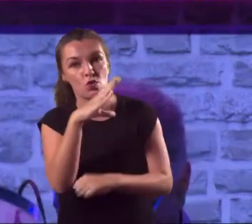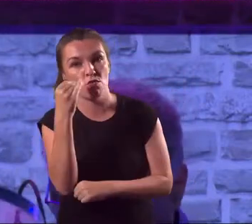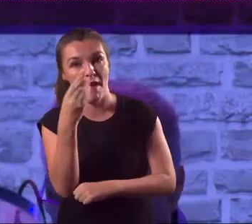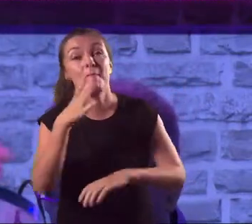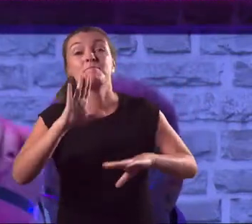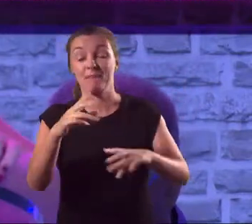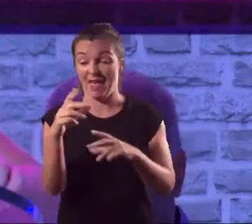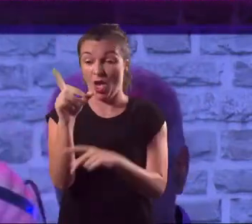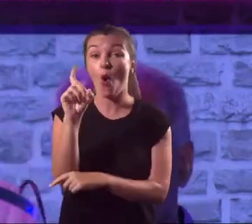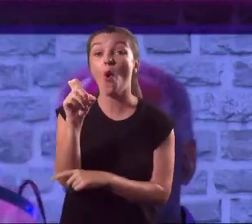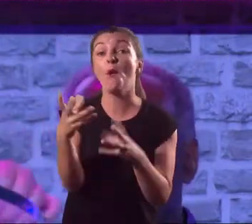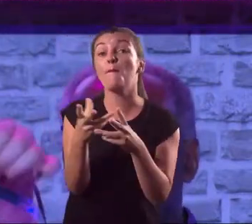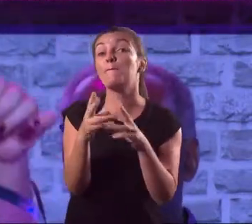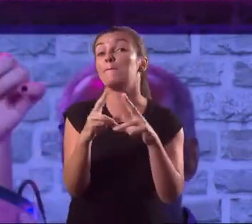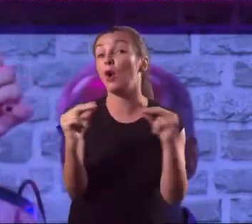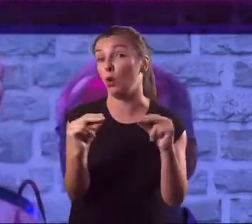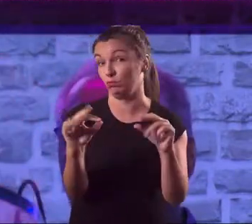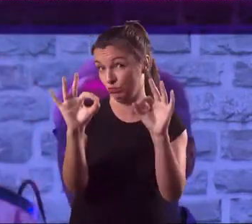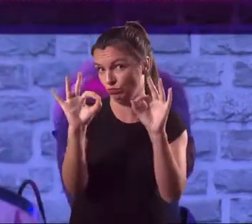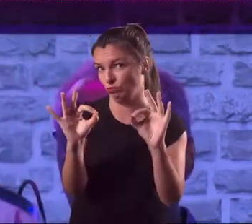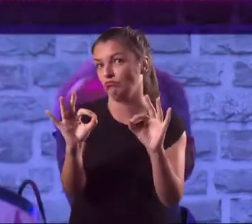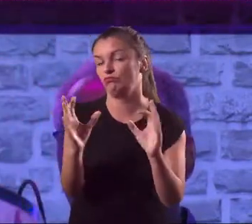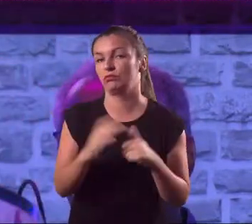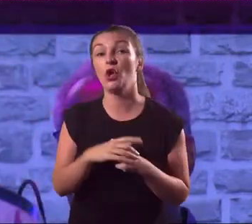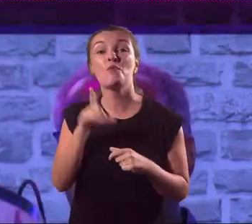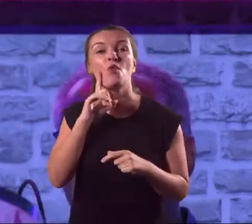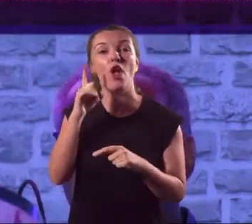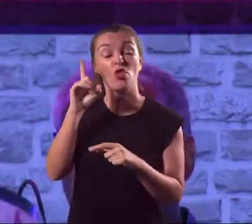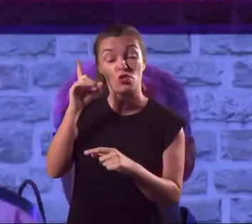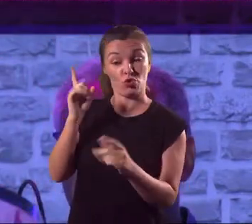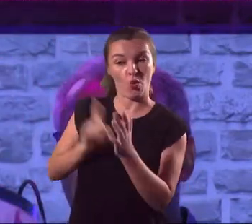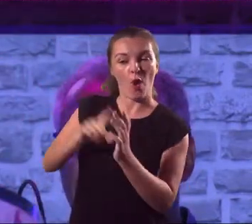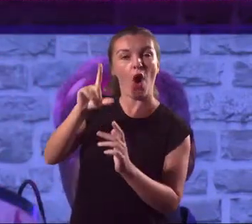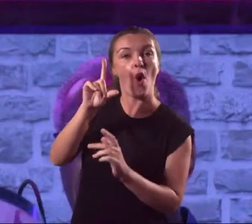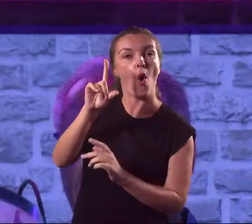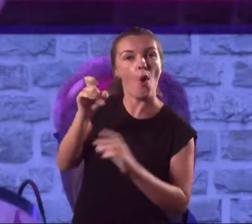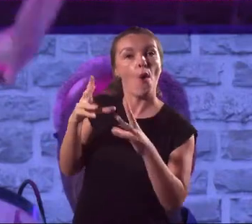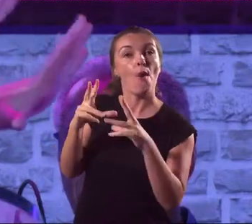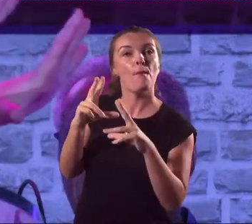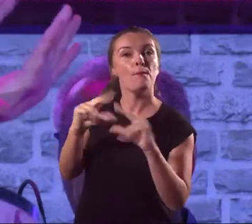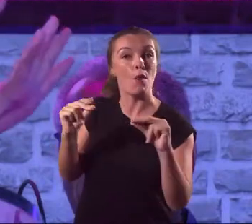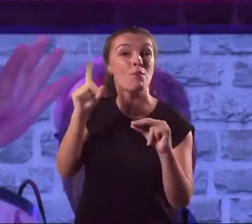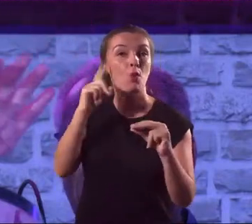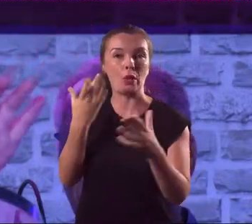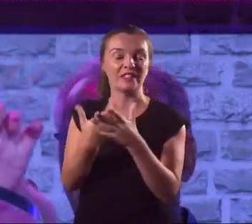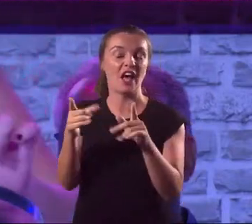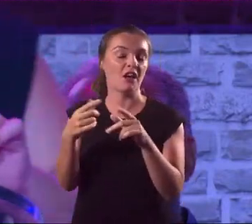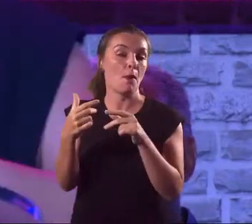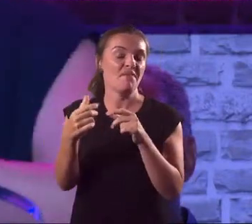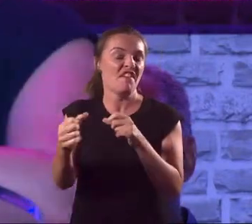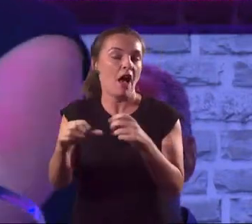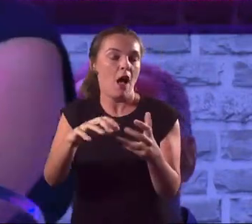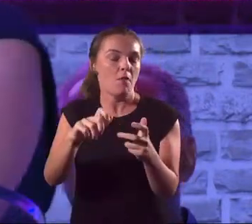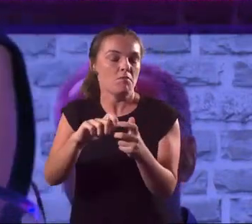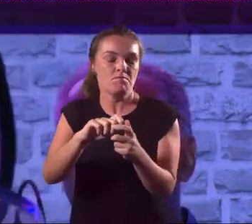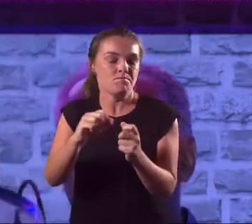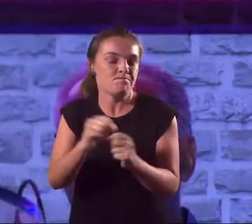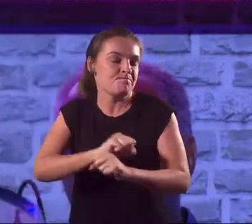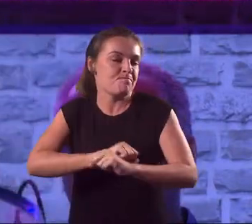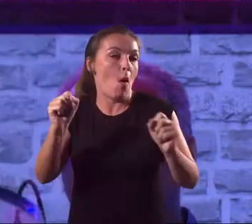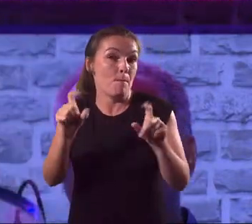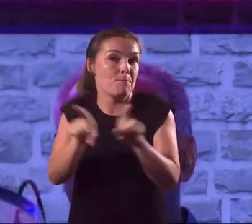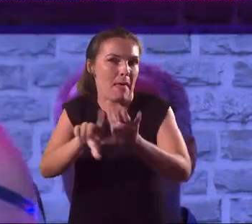l'assainissement. Et pourquoi est-ce que je parle du droit à l'assainissement ? Parce que nous sommes face à une bombe à retardement. C'est le